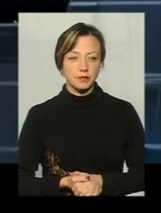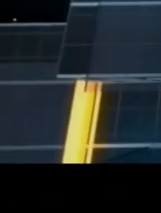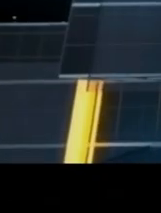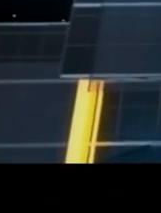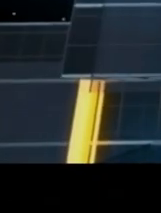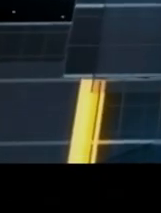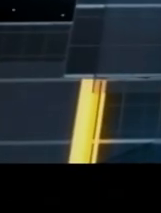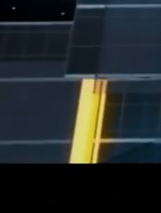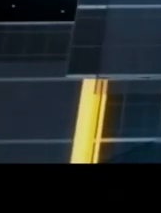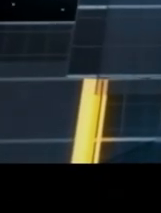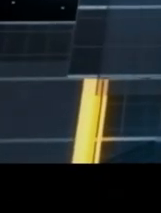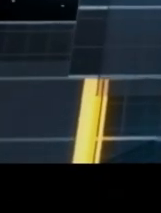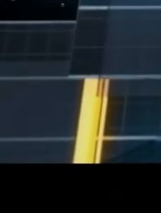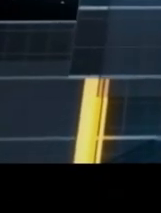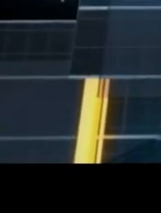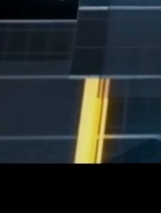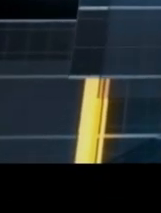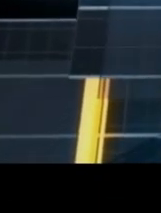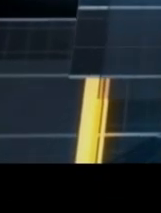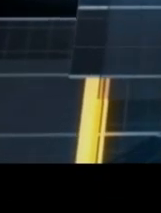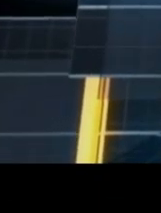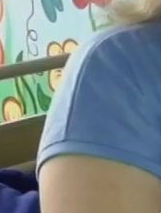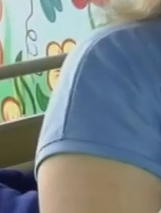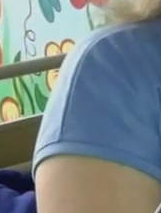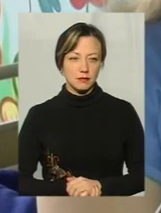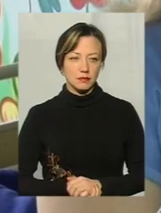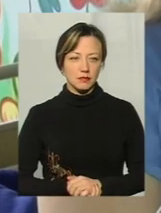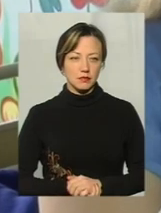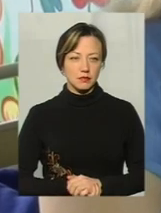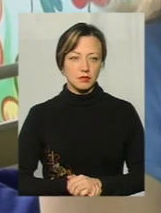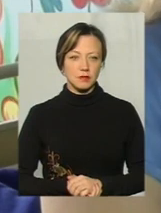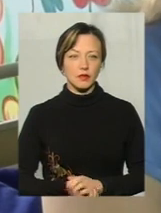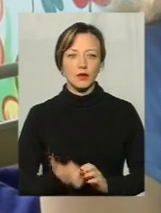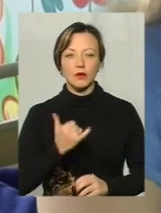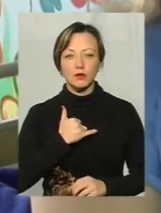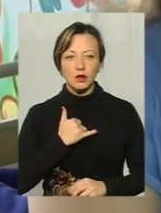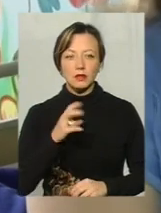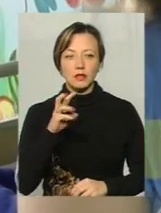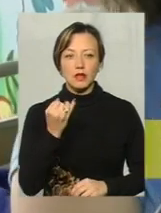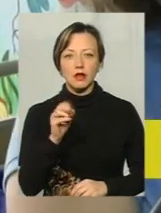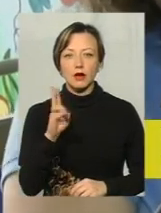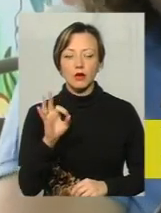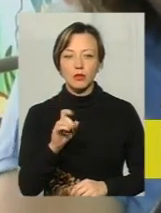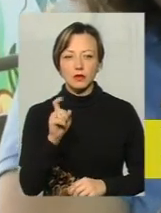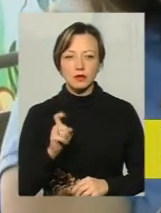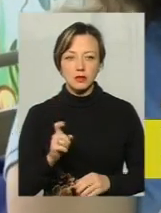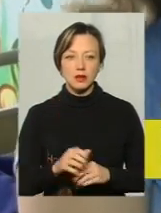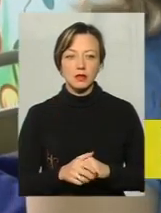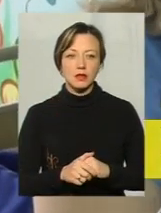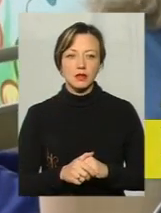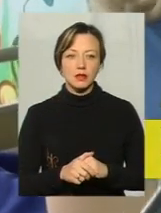У нас лейкоз. У вас стрілий кіт,